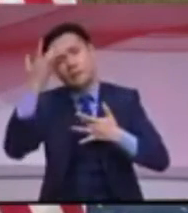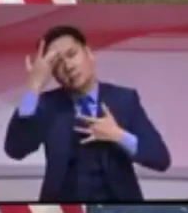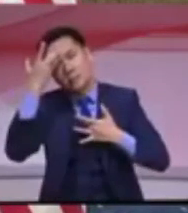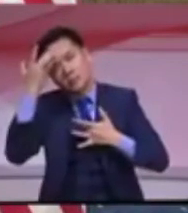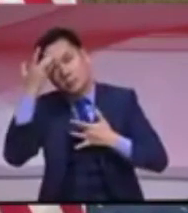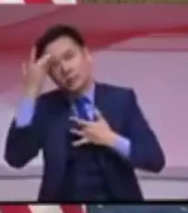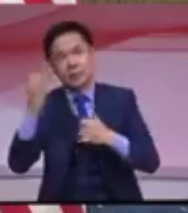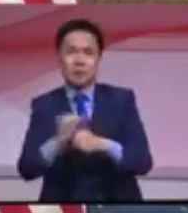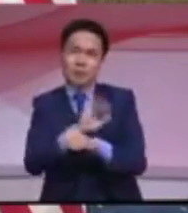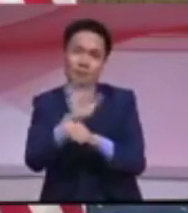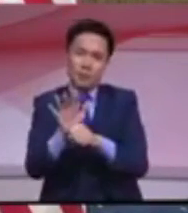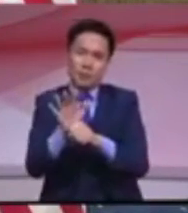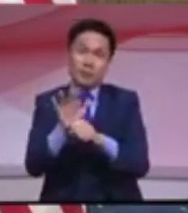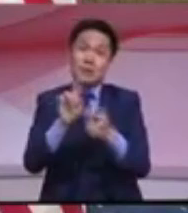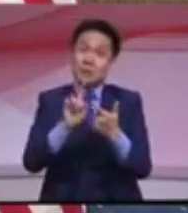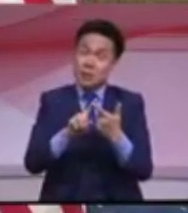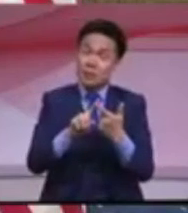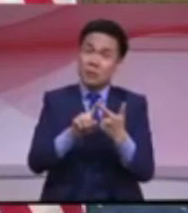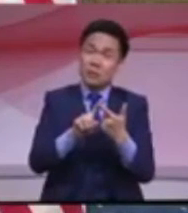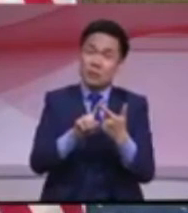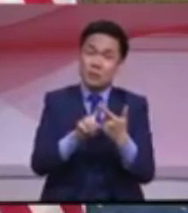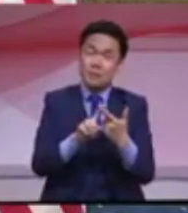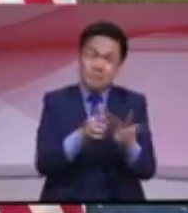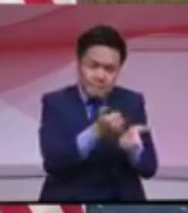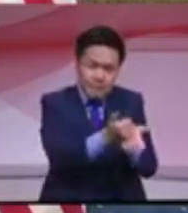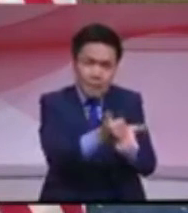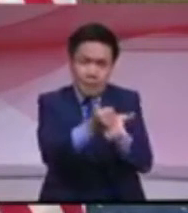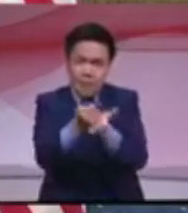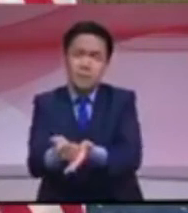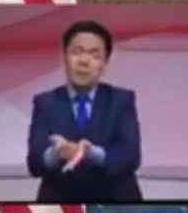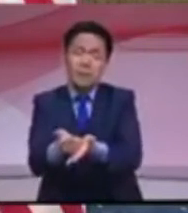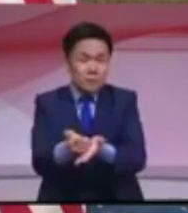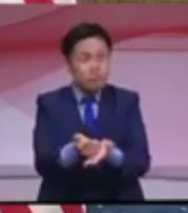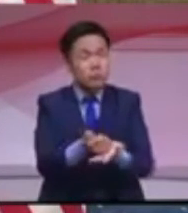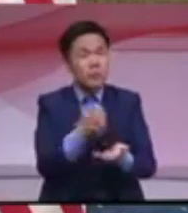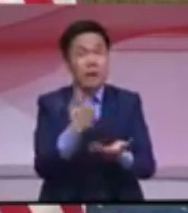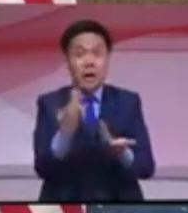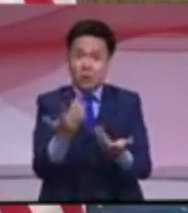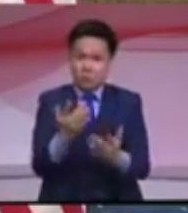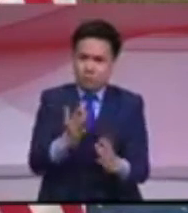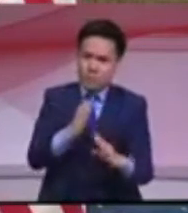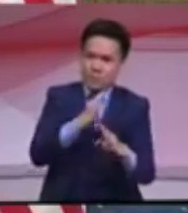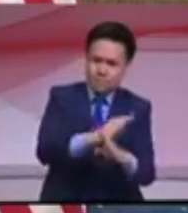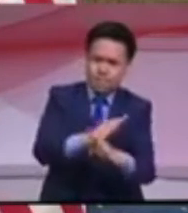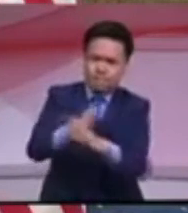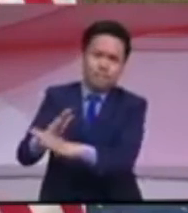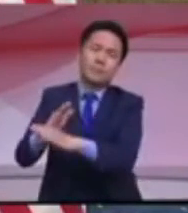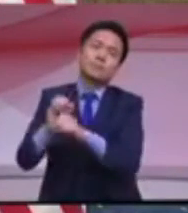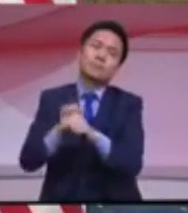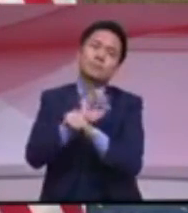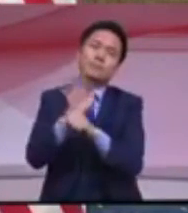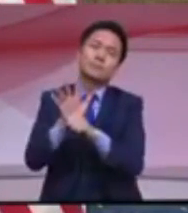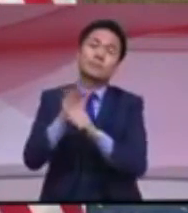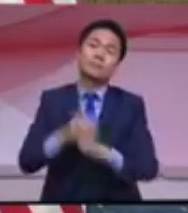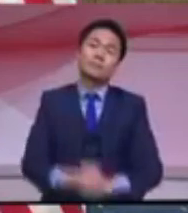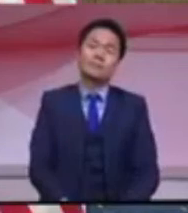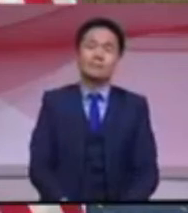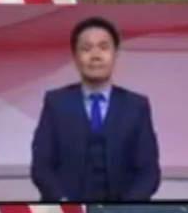komis panas dan menyediakan kepulauan-kepulauan untuk membendung wabah ini